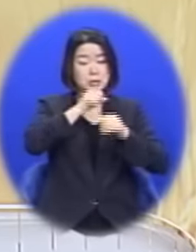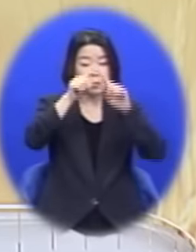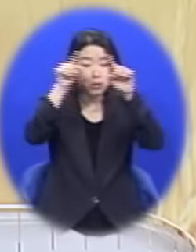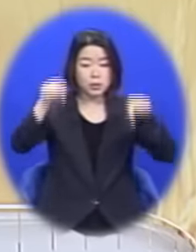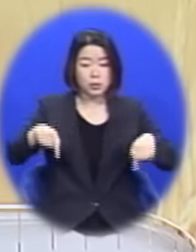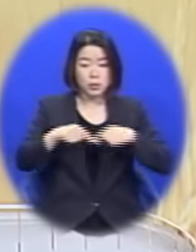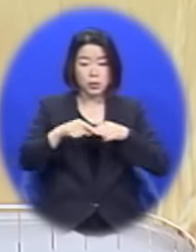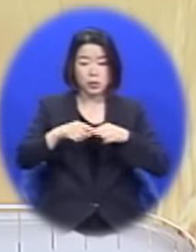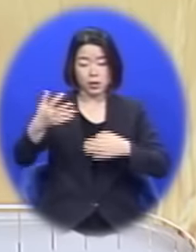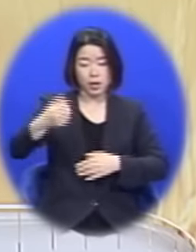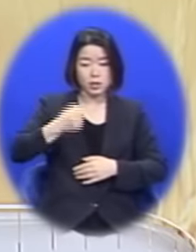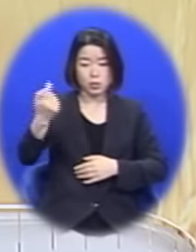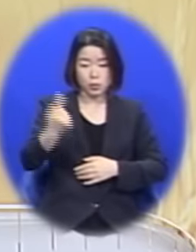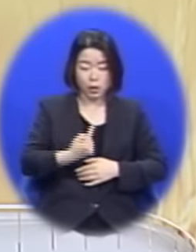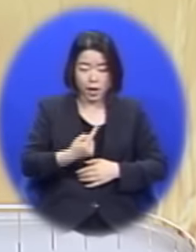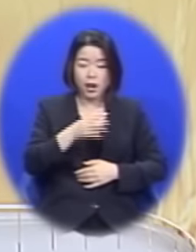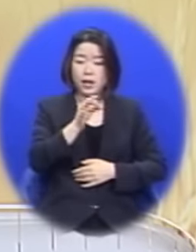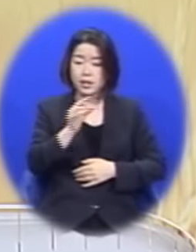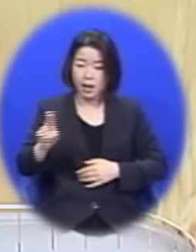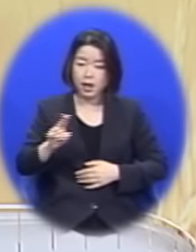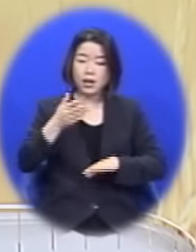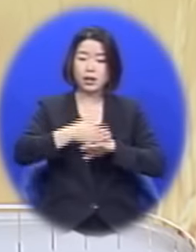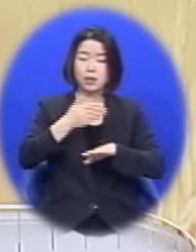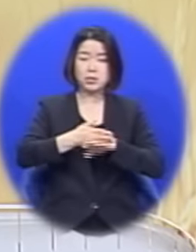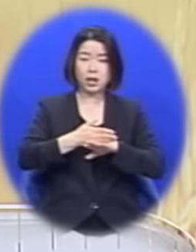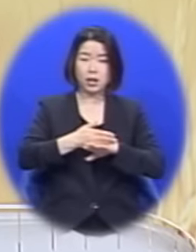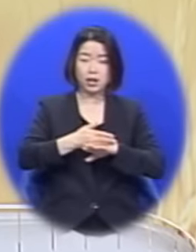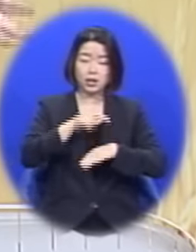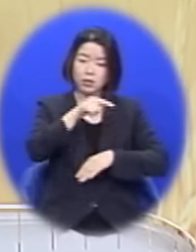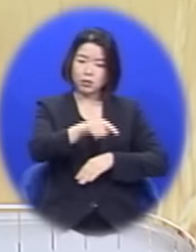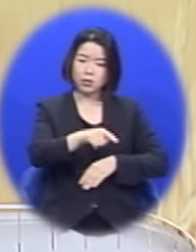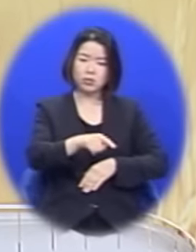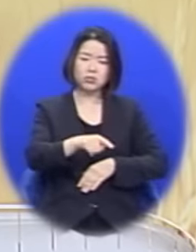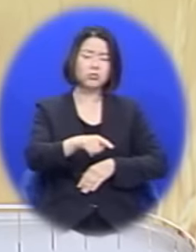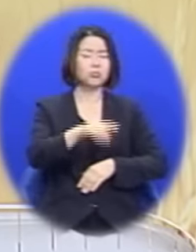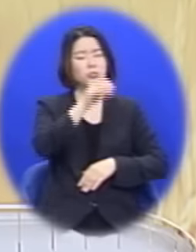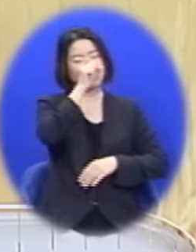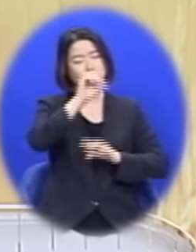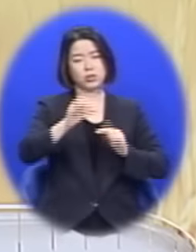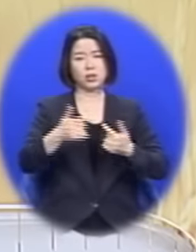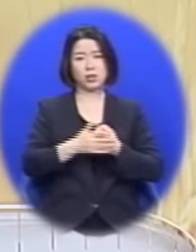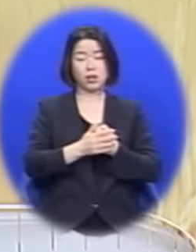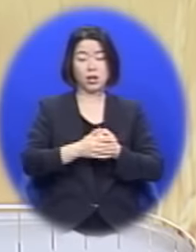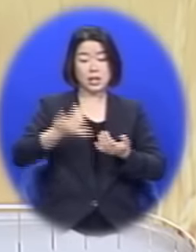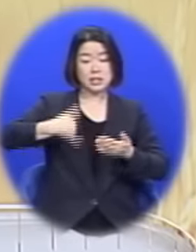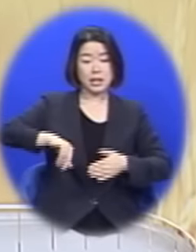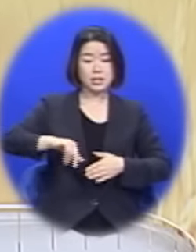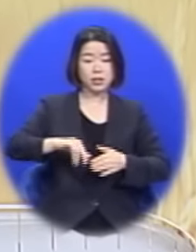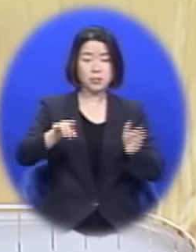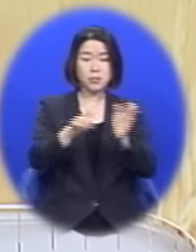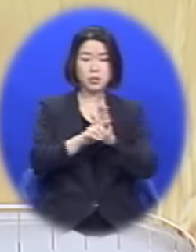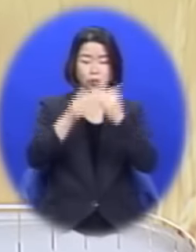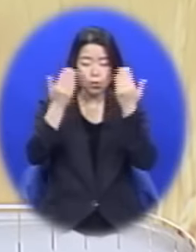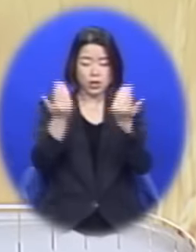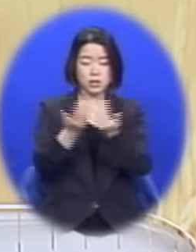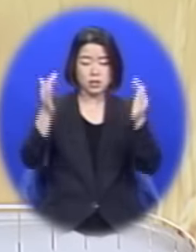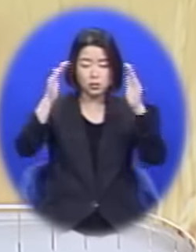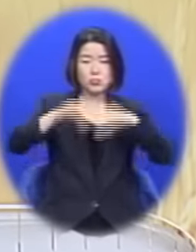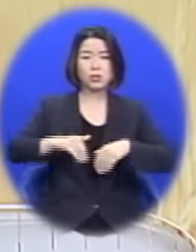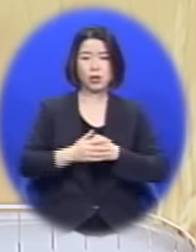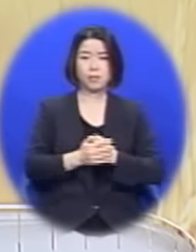가져와야만 감사한 거는 문제가 있어요. 자녀들을 완전히 믿음을 무너뜨리는 겁니다. 어떤